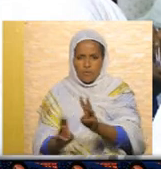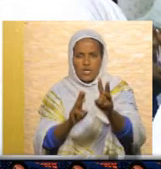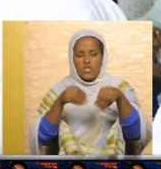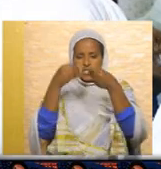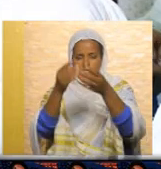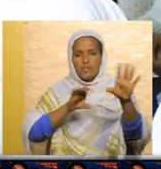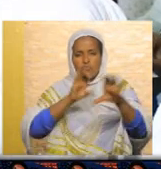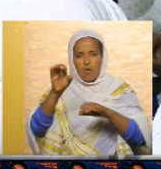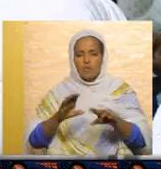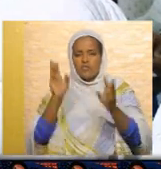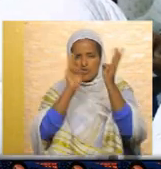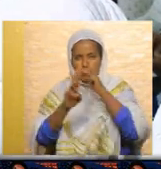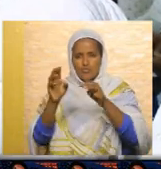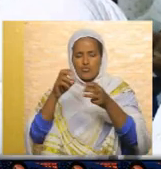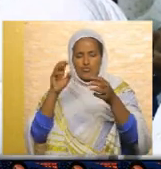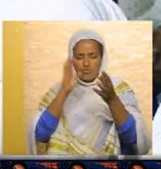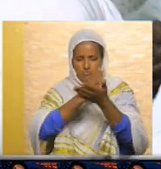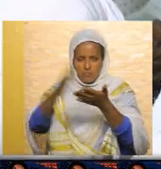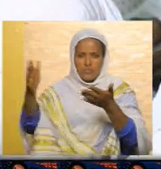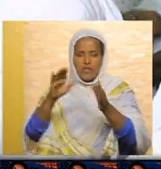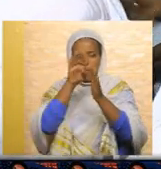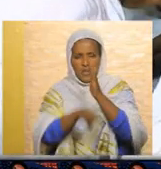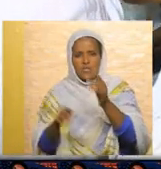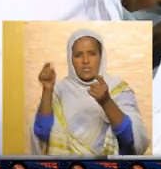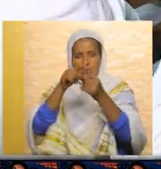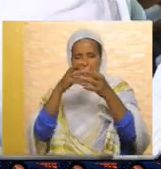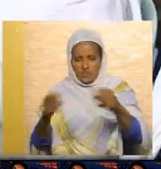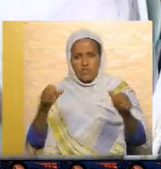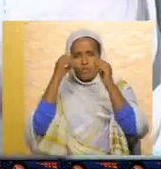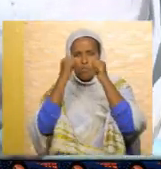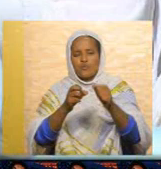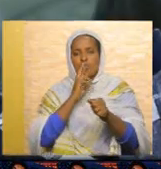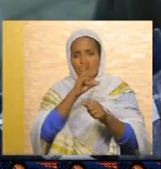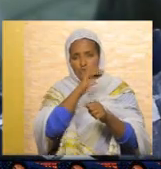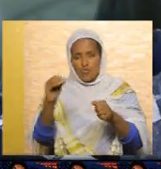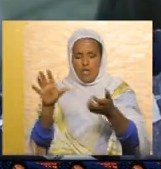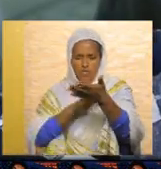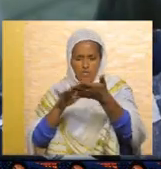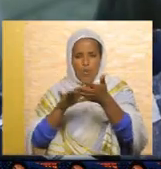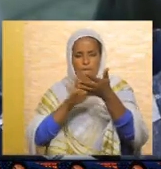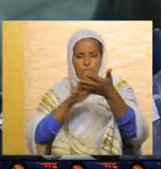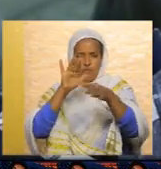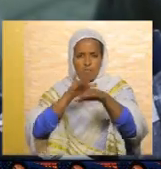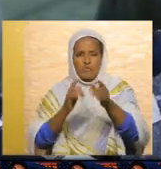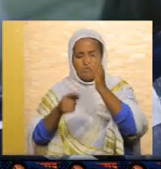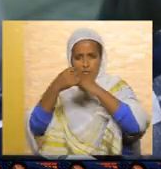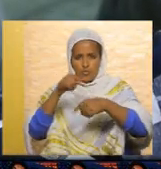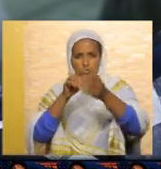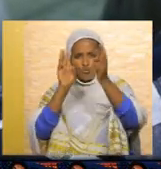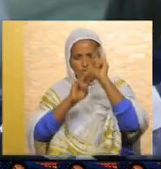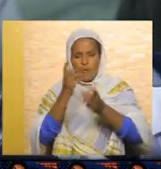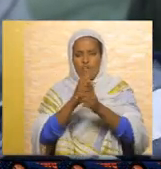ማድረግ የችግሩን ግዝፈት ከመቀነስ ፈጽሞ እስከ ማጥፋት የሚያስችሉ ናቸውና አጥኚዋ በጥናታቸው ለተነሱ ችግሮች